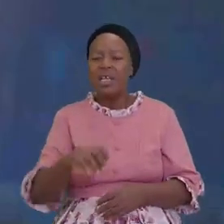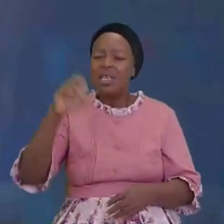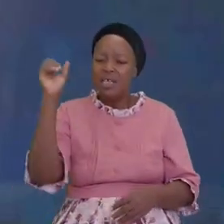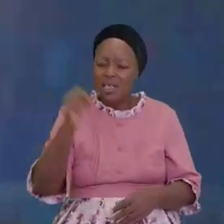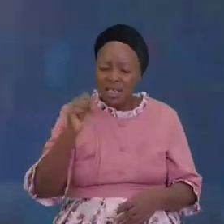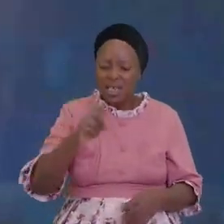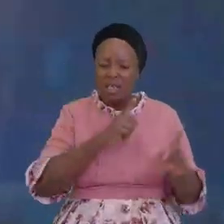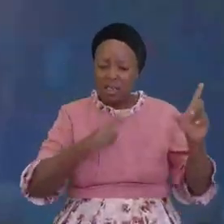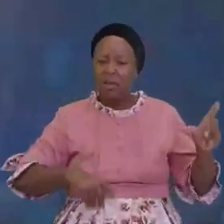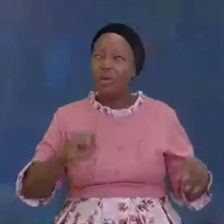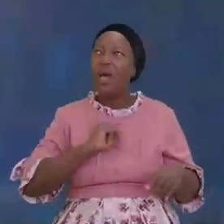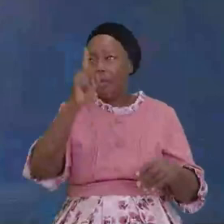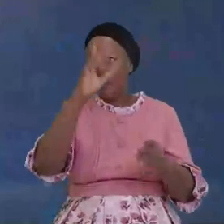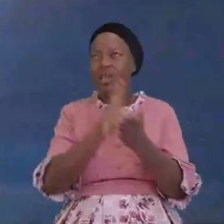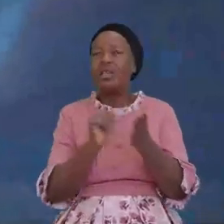croyant.